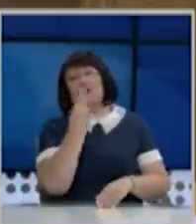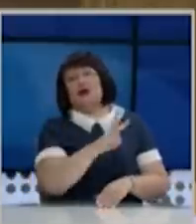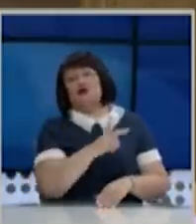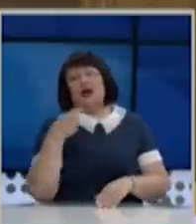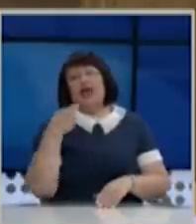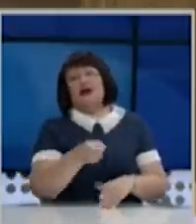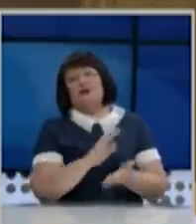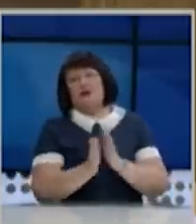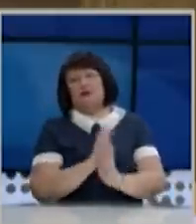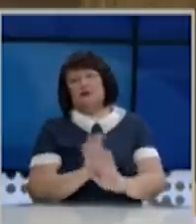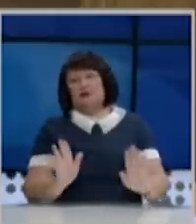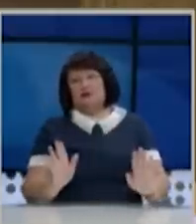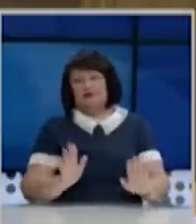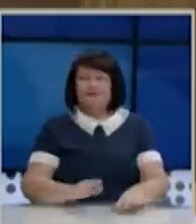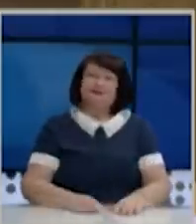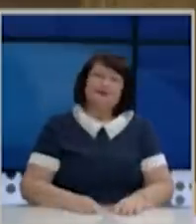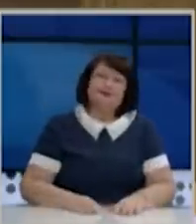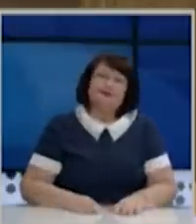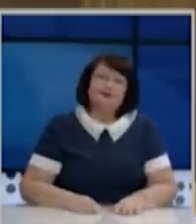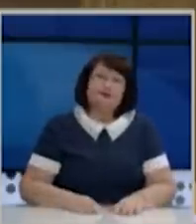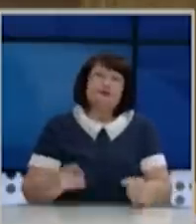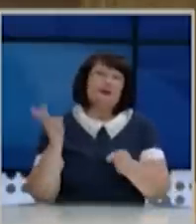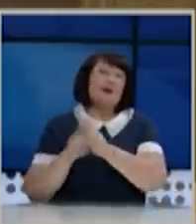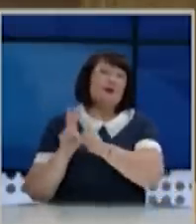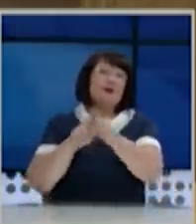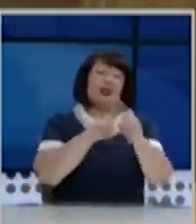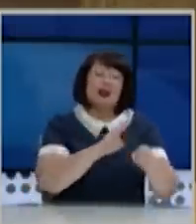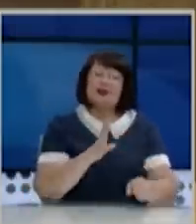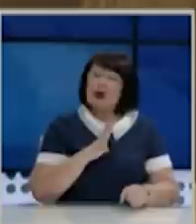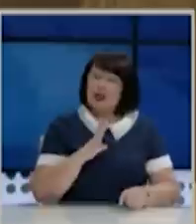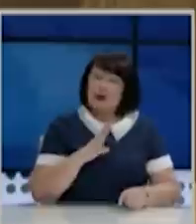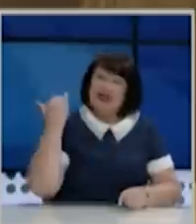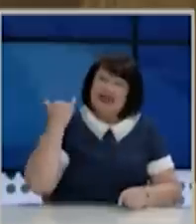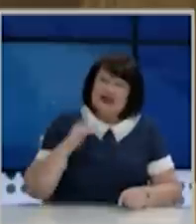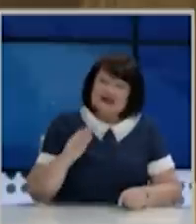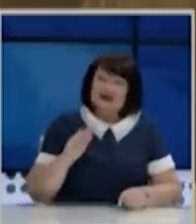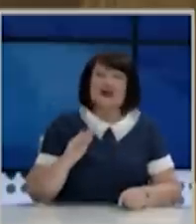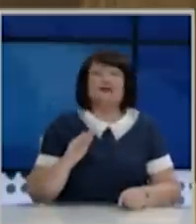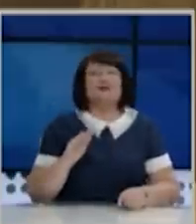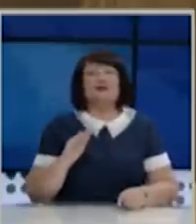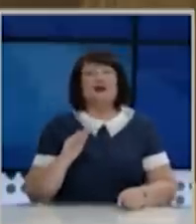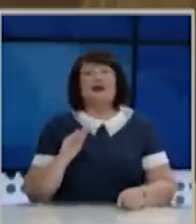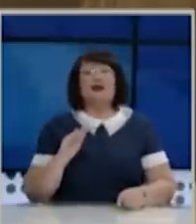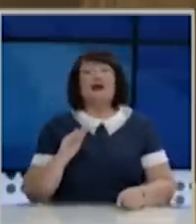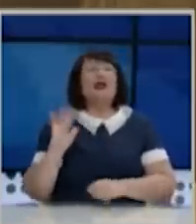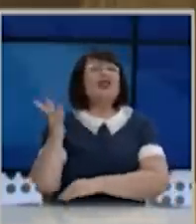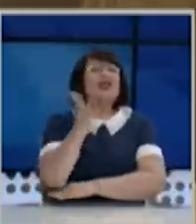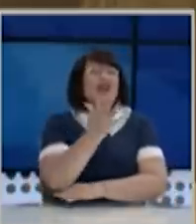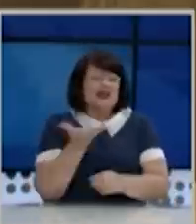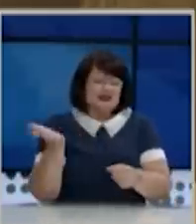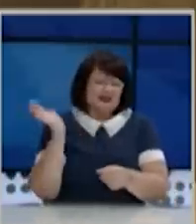εγκλήματος. Του εγκλήματος που θυσιάζει ανθρώπινες ζωές. Του εγκλήματος που αποψηλώνει το φυσικό πλούτο της χώρας